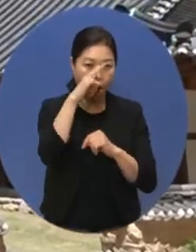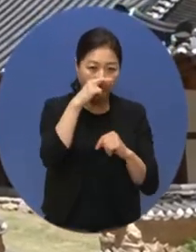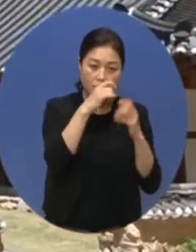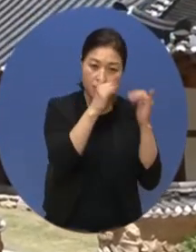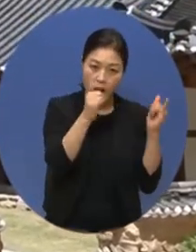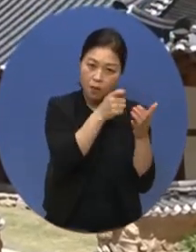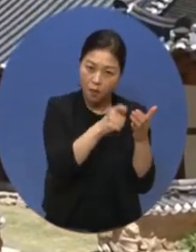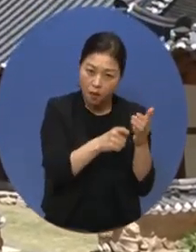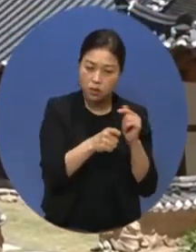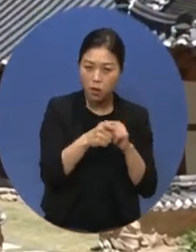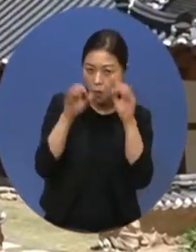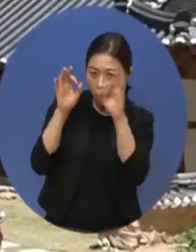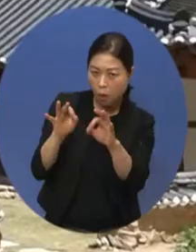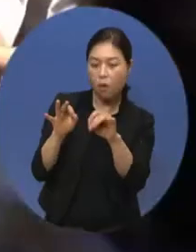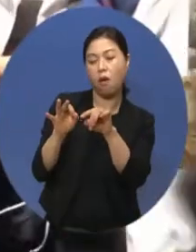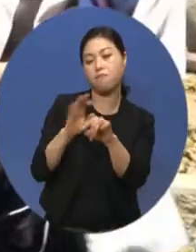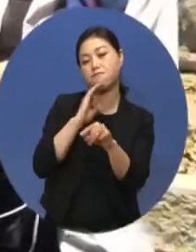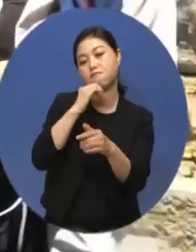있습니다.